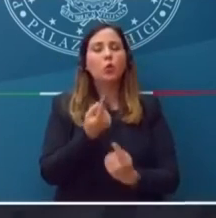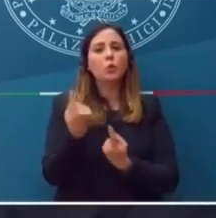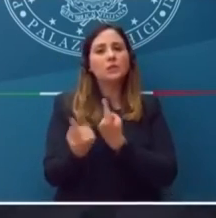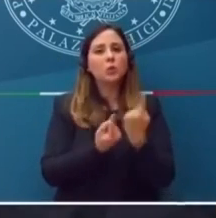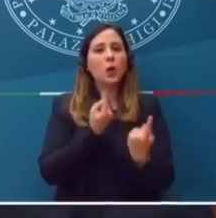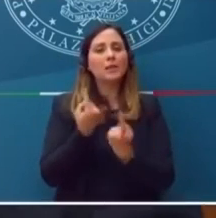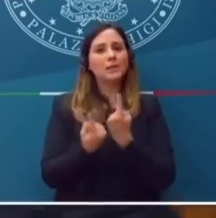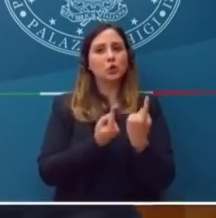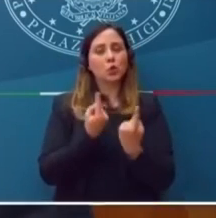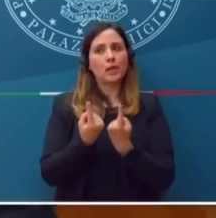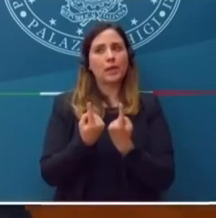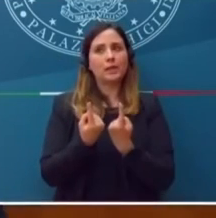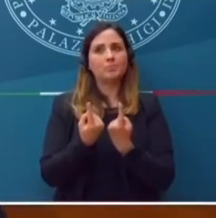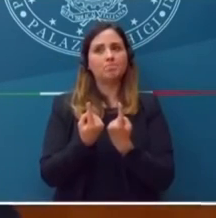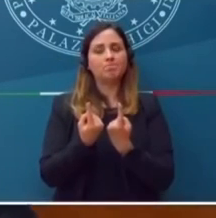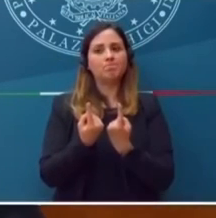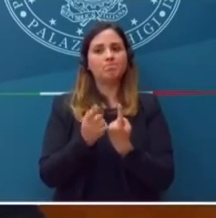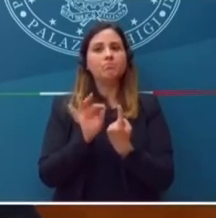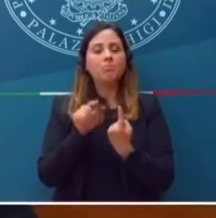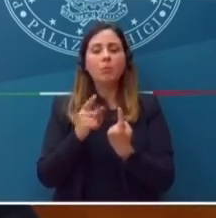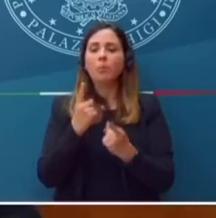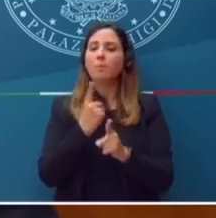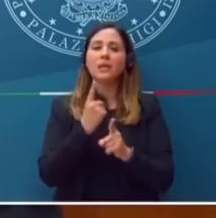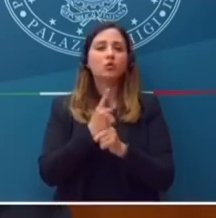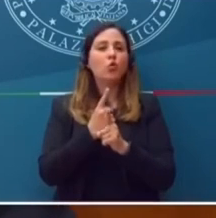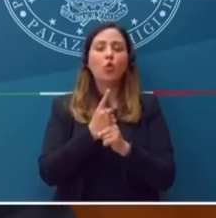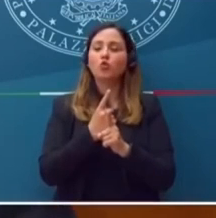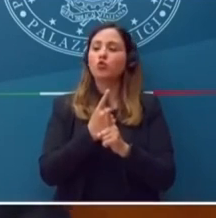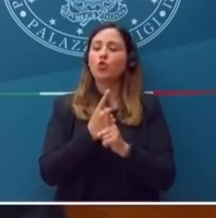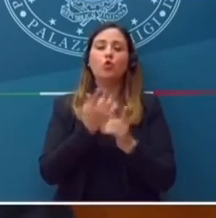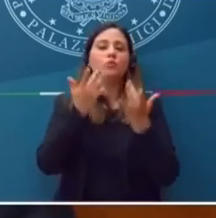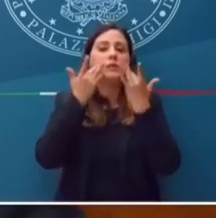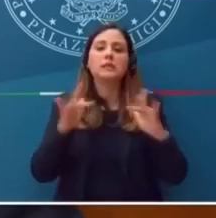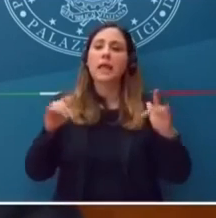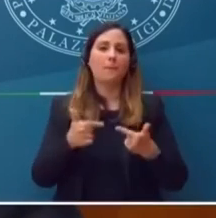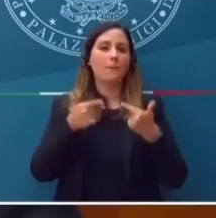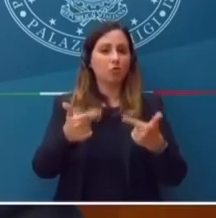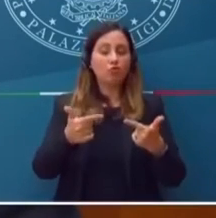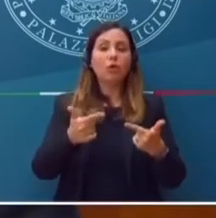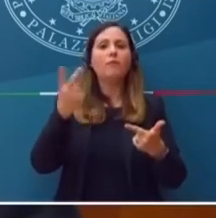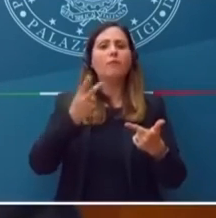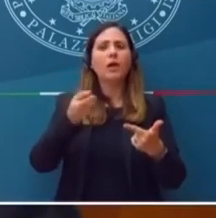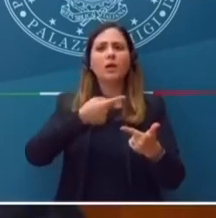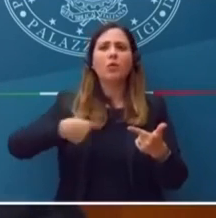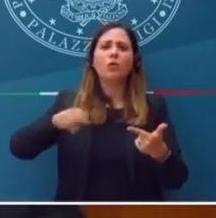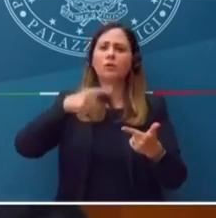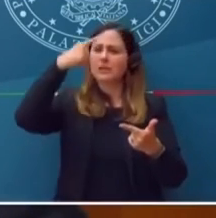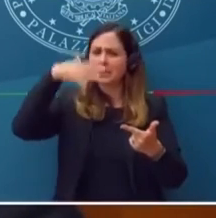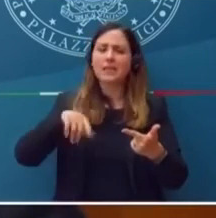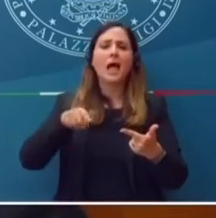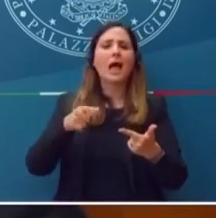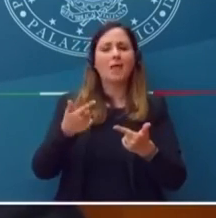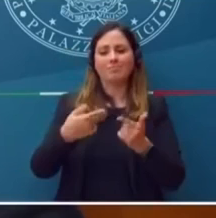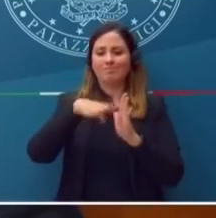occasione, della necessità di semplificazioni. Sappiamo tutti benissimo che il recovery in Italia non